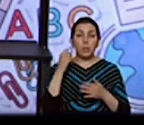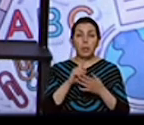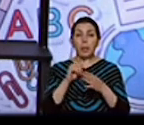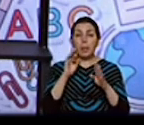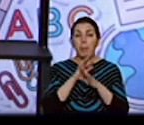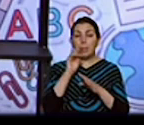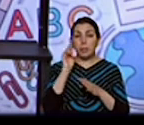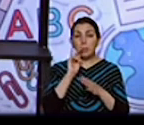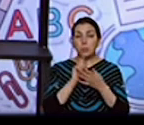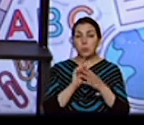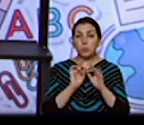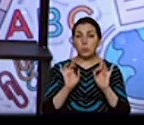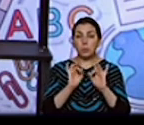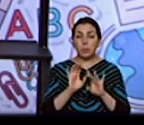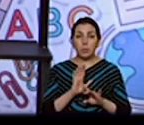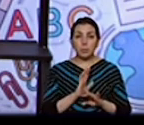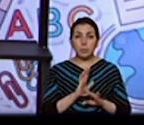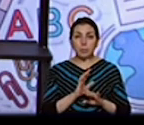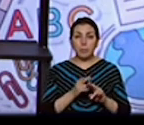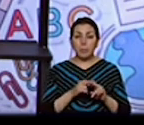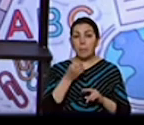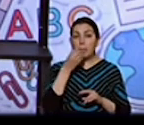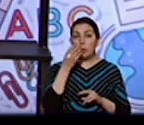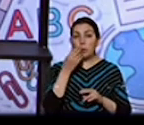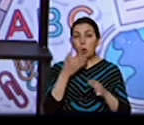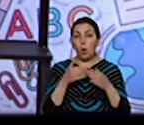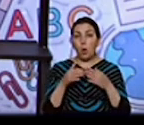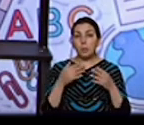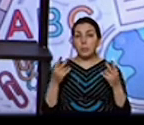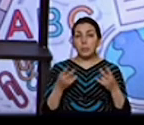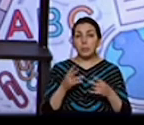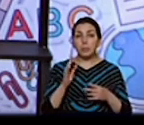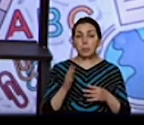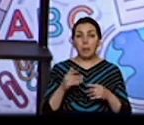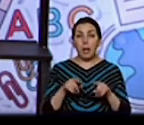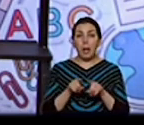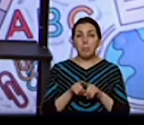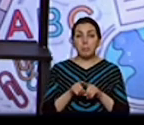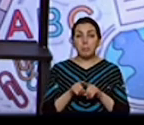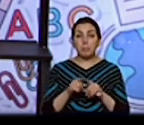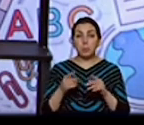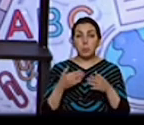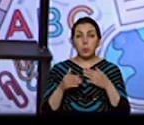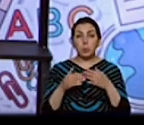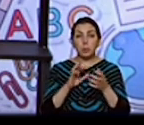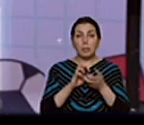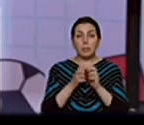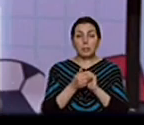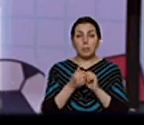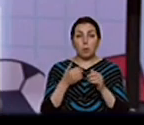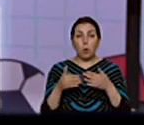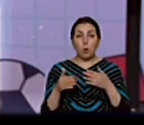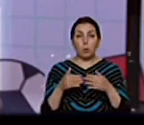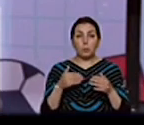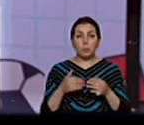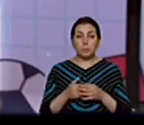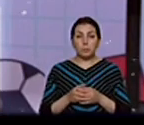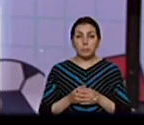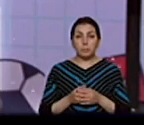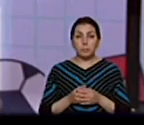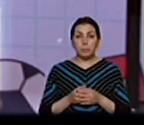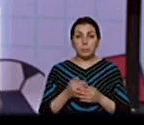ta'kidlab o'tgan edim. Gul qog'ozi kerak bo'ladi. Yana mana bunday g'ijim qog'oz bu